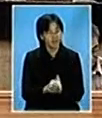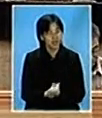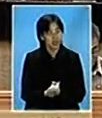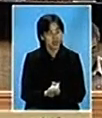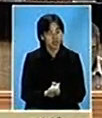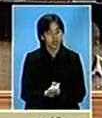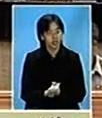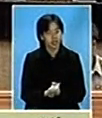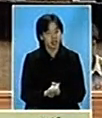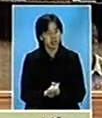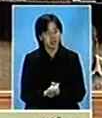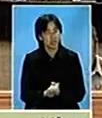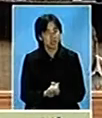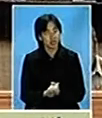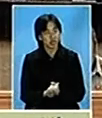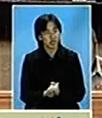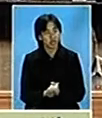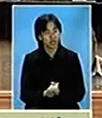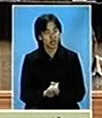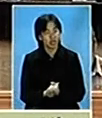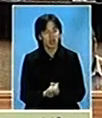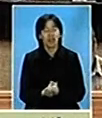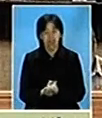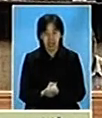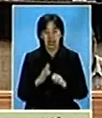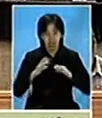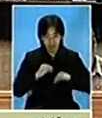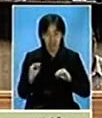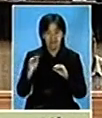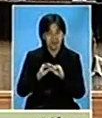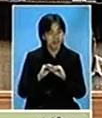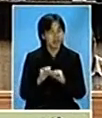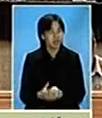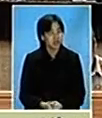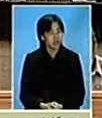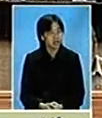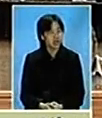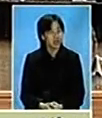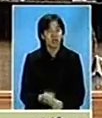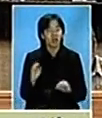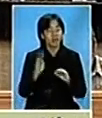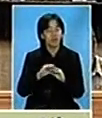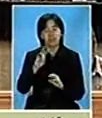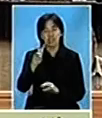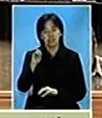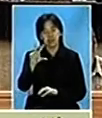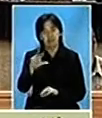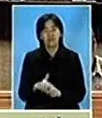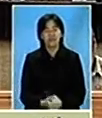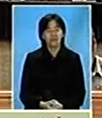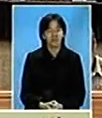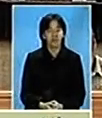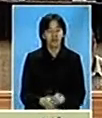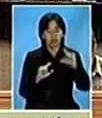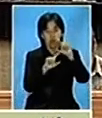ครับครับท่านทัศนาเห็นด้วยนะครับเป็น73นะครับวร